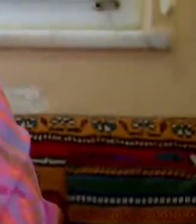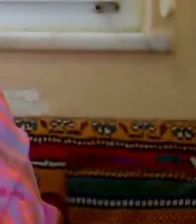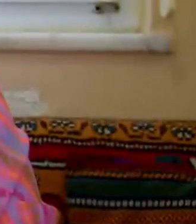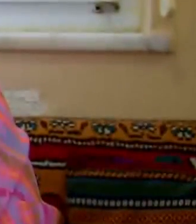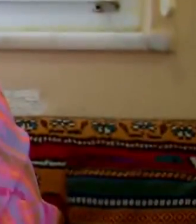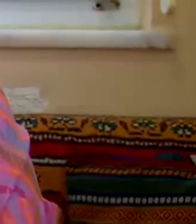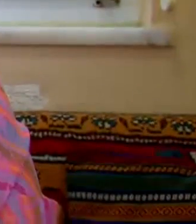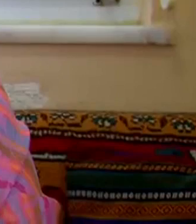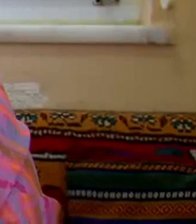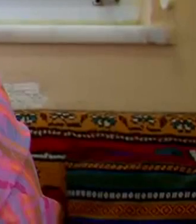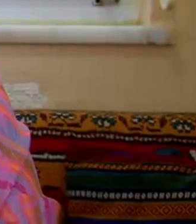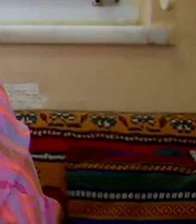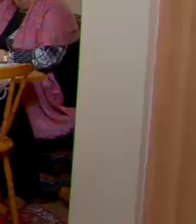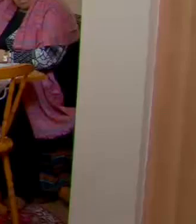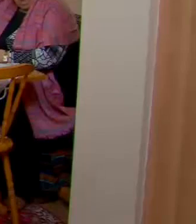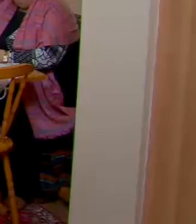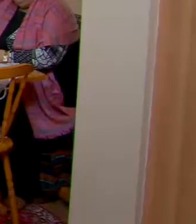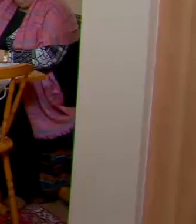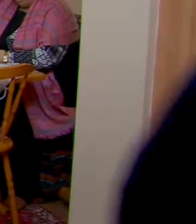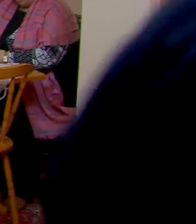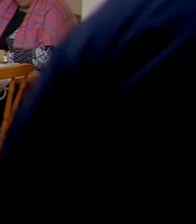çay tepsisiyle yanına geldi.